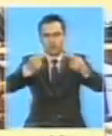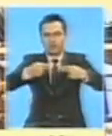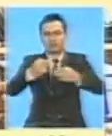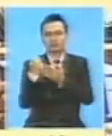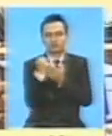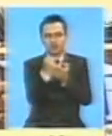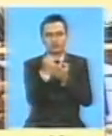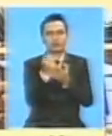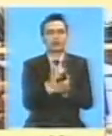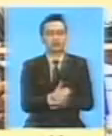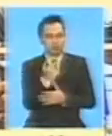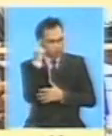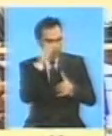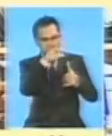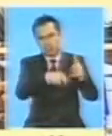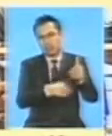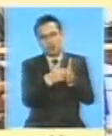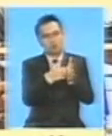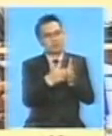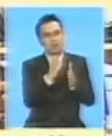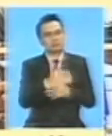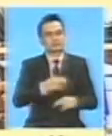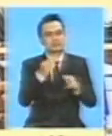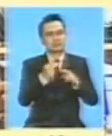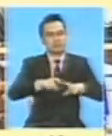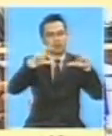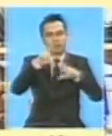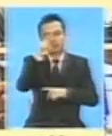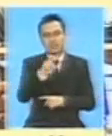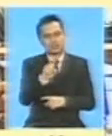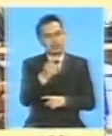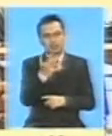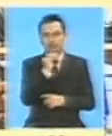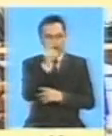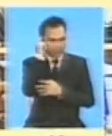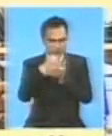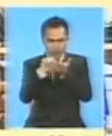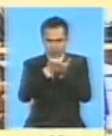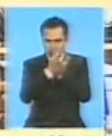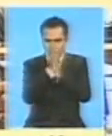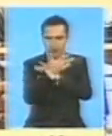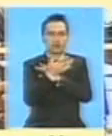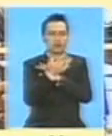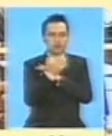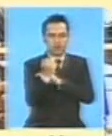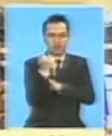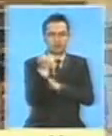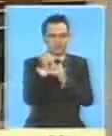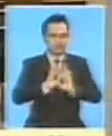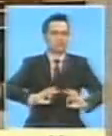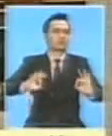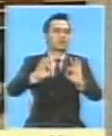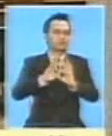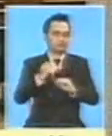แล้วเราตอบข้อห้อยไปมันก็เสียยศศักดิ์ศรีประเทศเรามันก็แย่ลงนะครับแล้วเราต้องปรับปรุงในเรื่องนี้ให้เกิดความมั่นคงแล้วก็แข็งแร